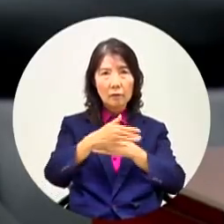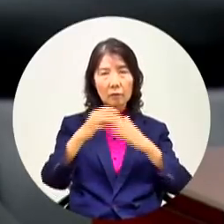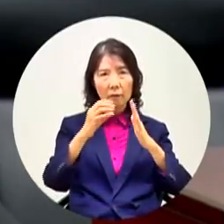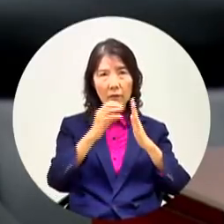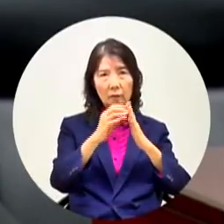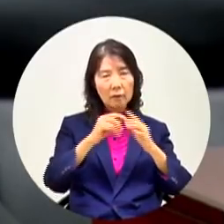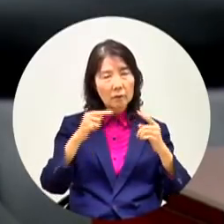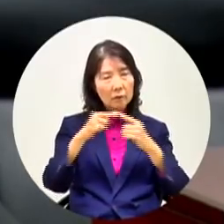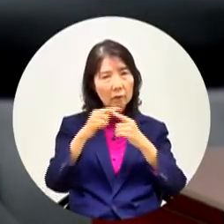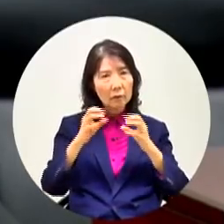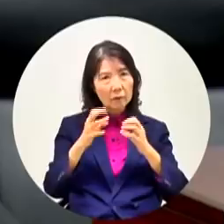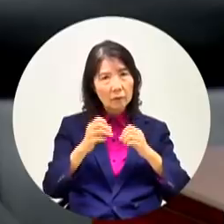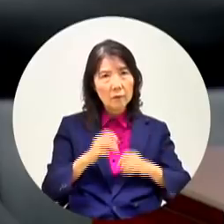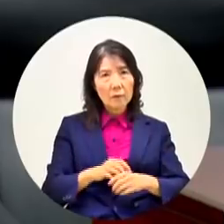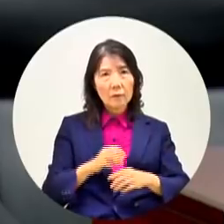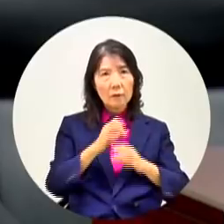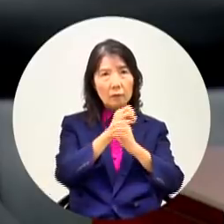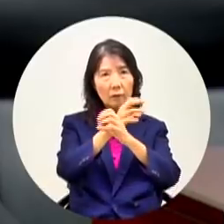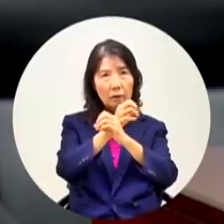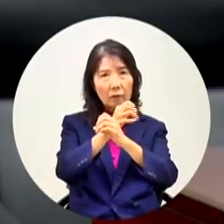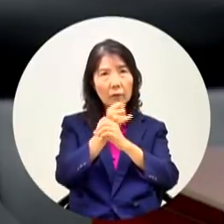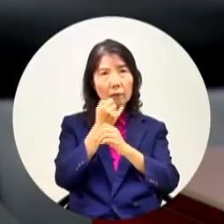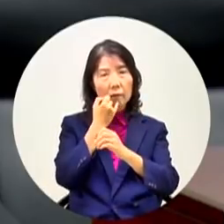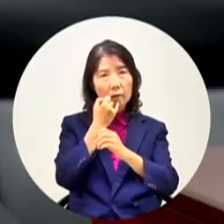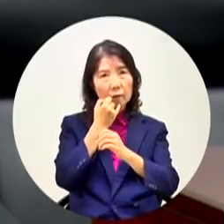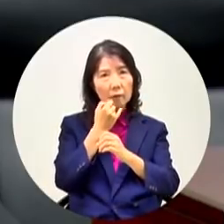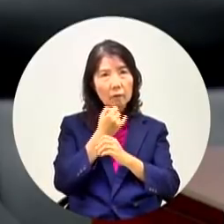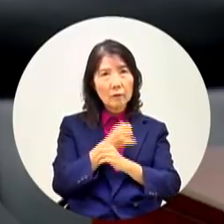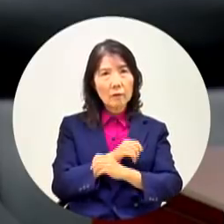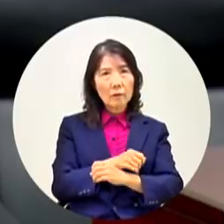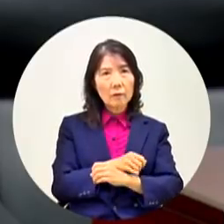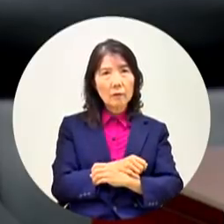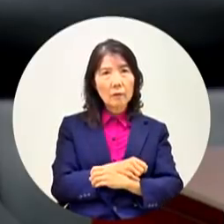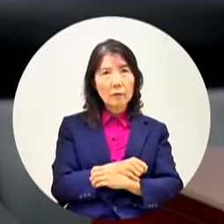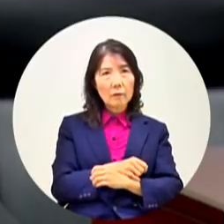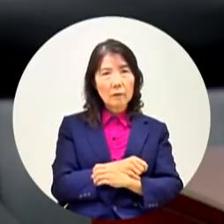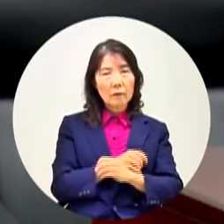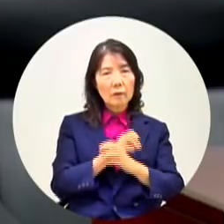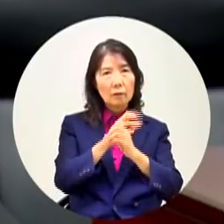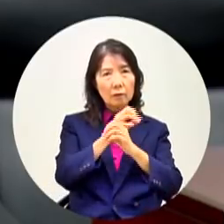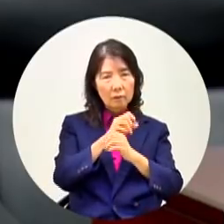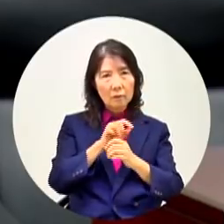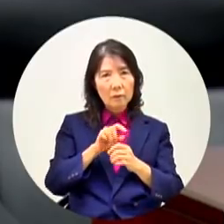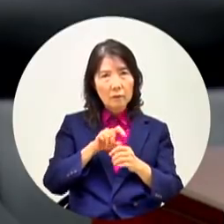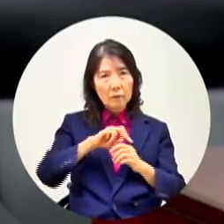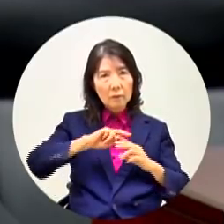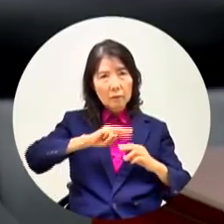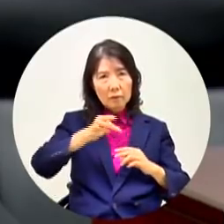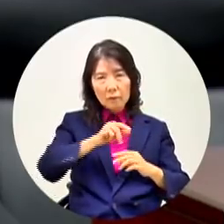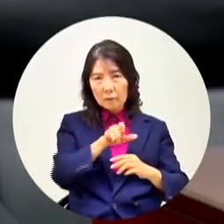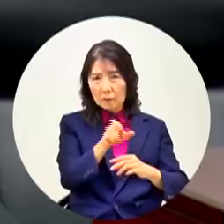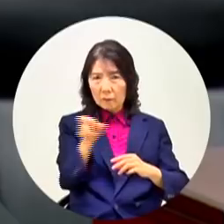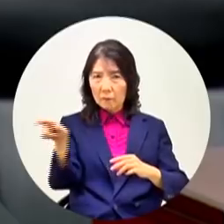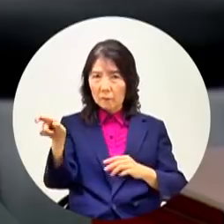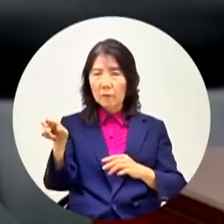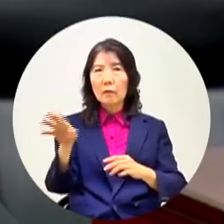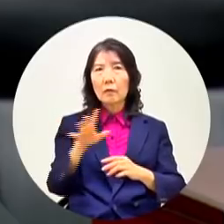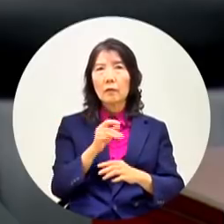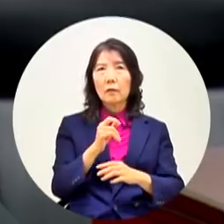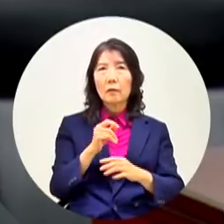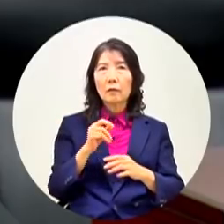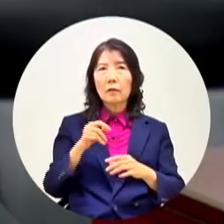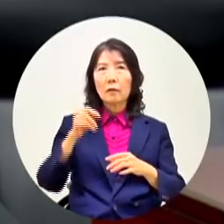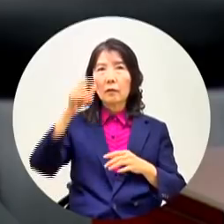研议，我们号志就直接可以主向右转。安尼，咱的警察就袂伫遐甲咱查机车右